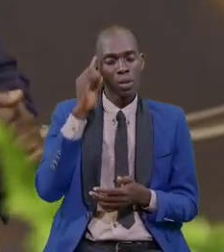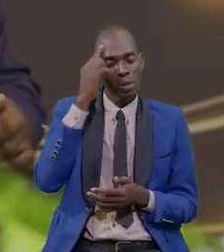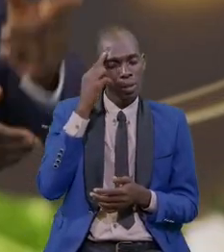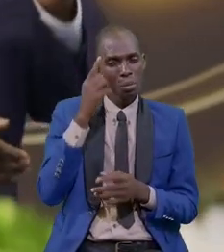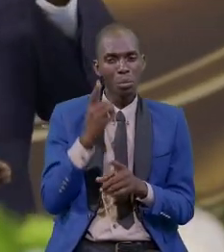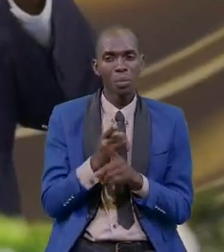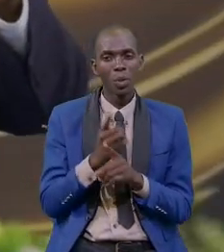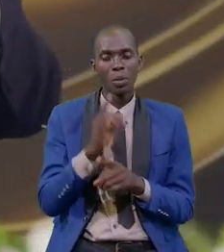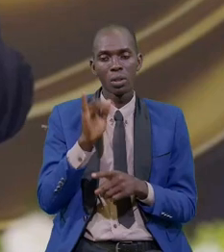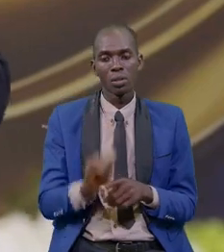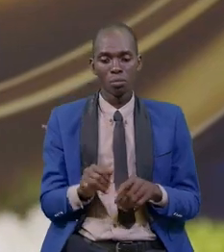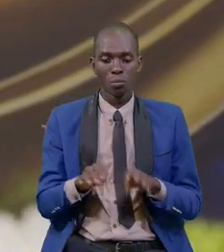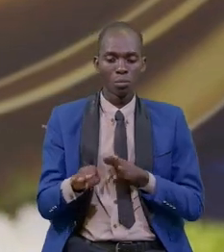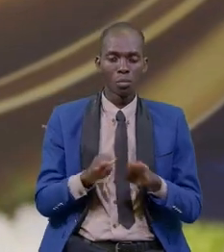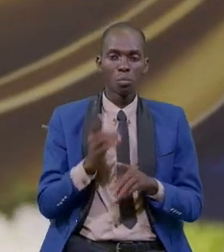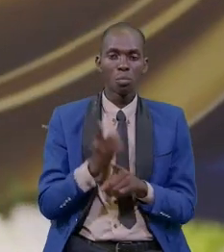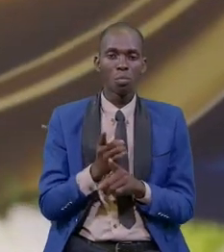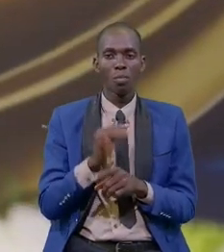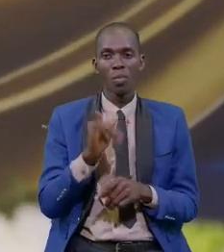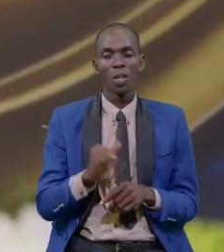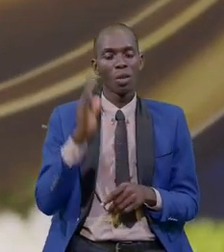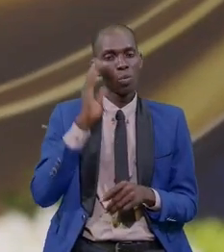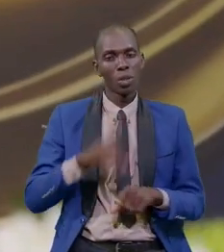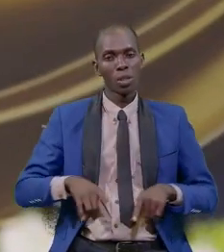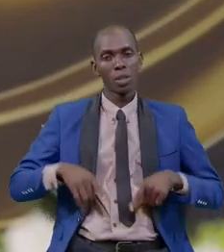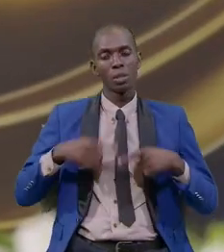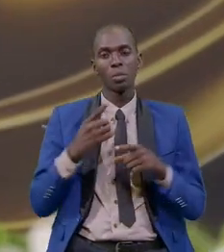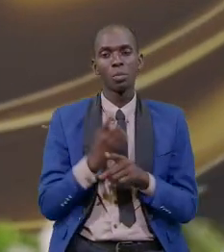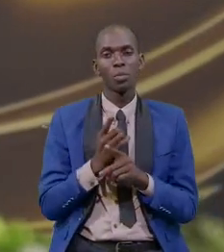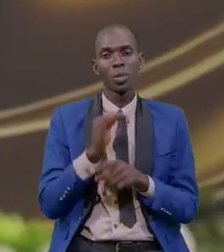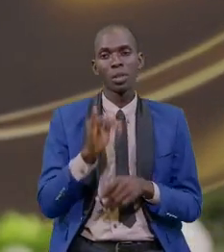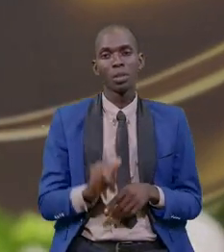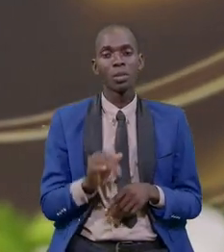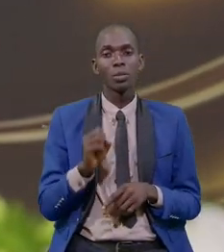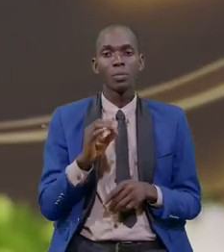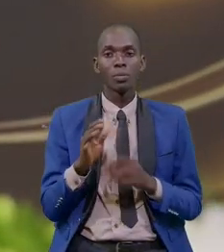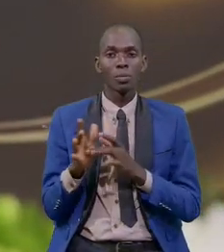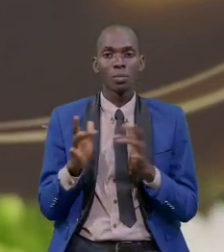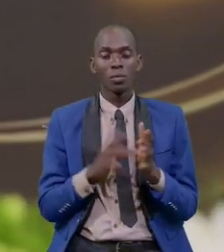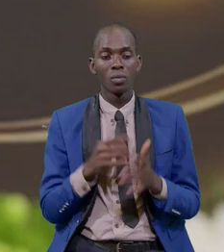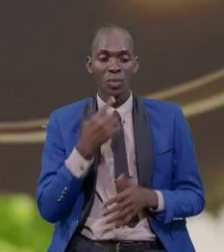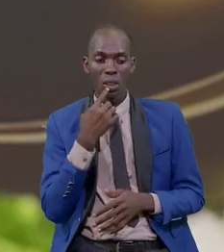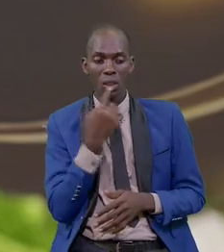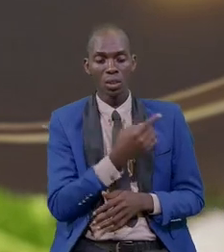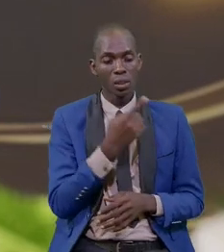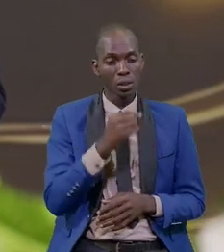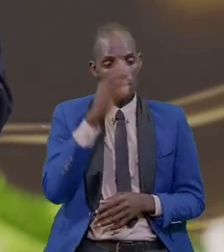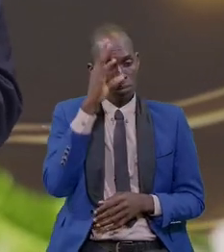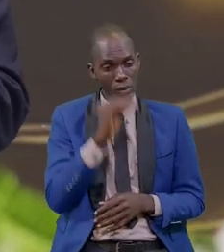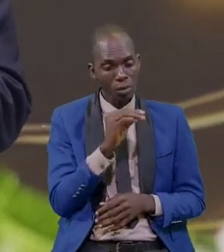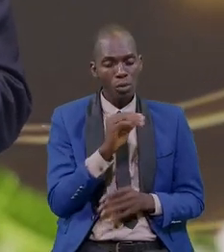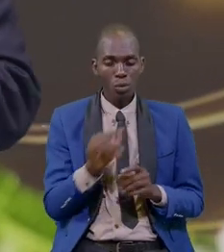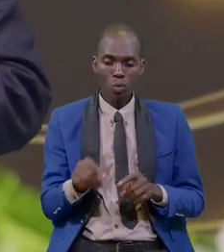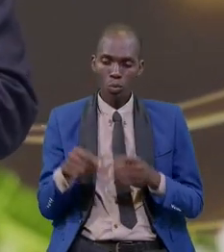correctement, agir correctement, et nous allons vivre correctement tous ensemble. Alors Jésus lui dit, va,